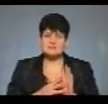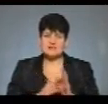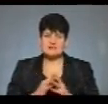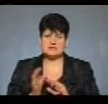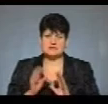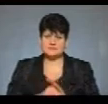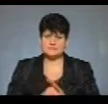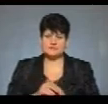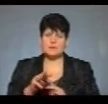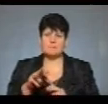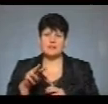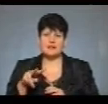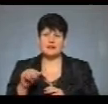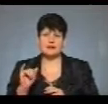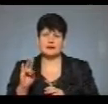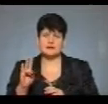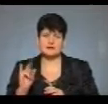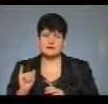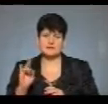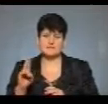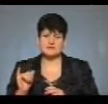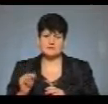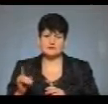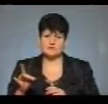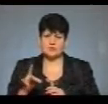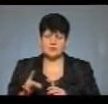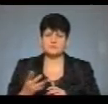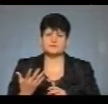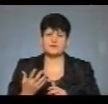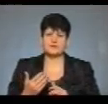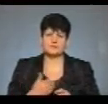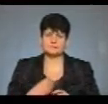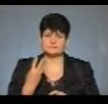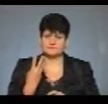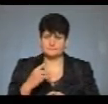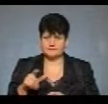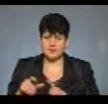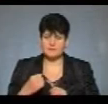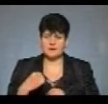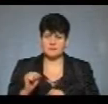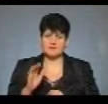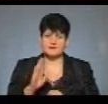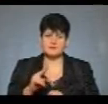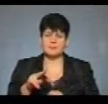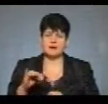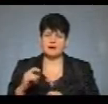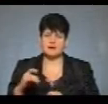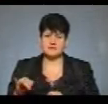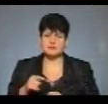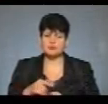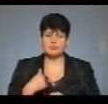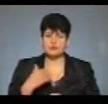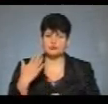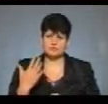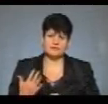У Млиновецькій сільській громаді Зборівського району серед 3 кандидатів на голову сільської громади переміг Василь Пихальський. За нього